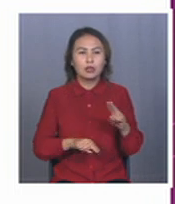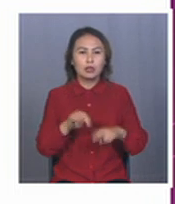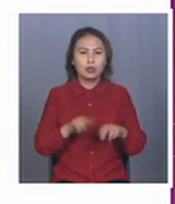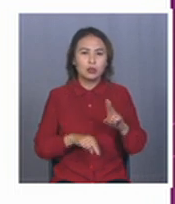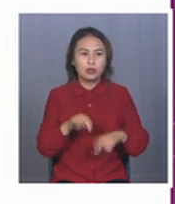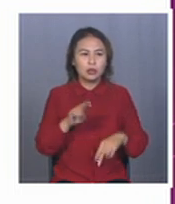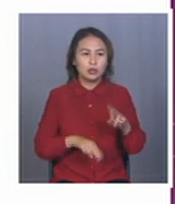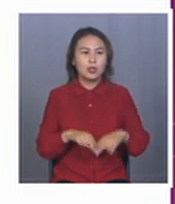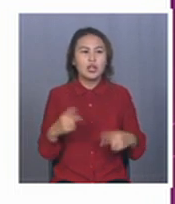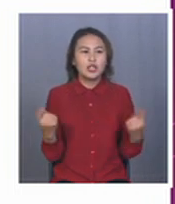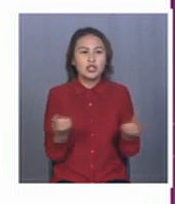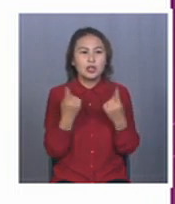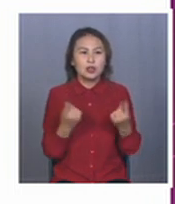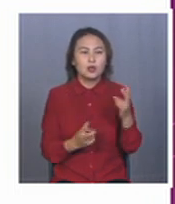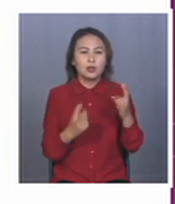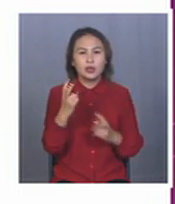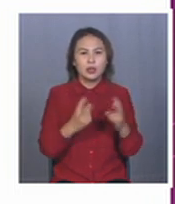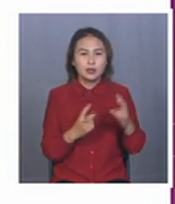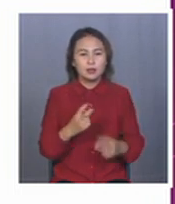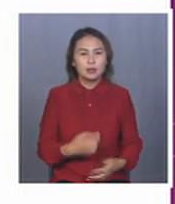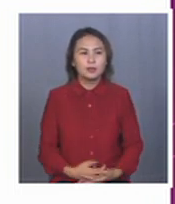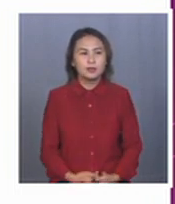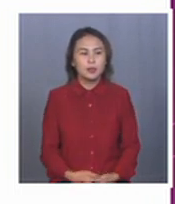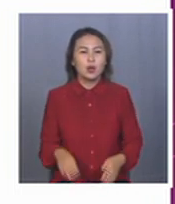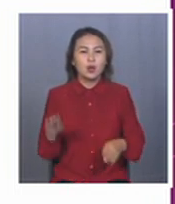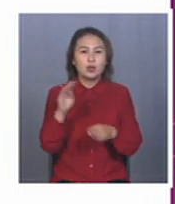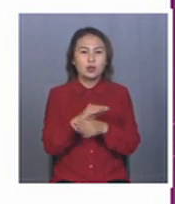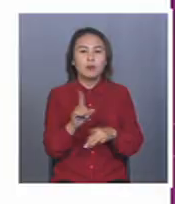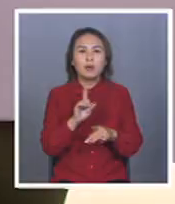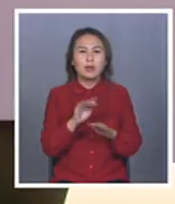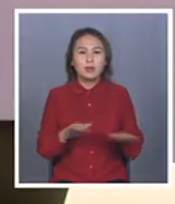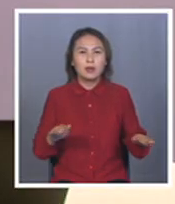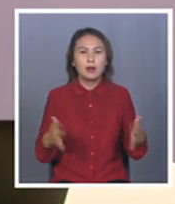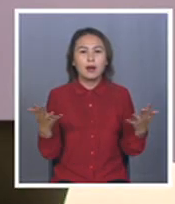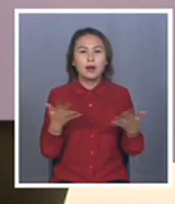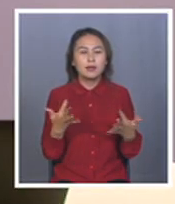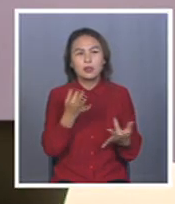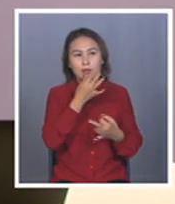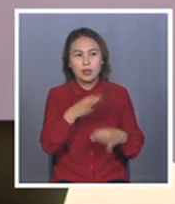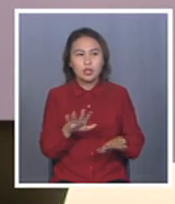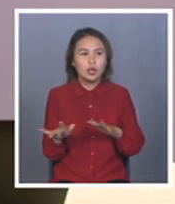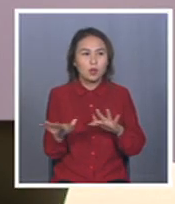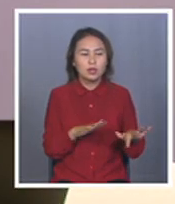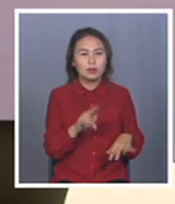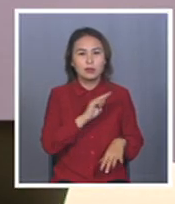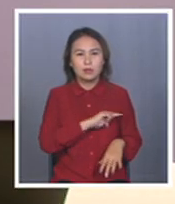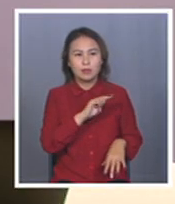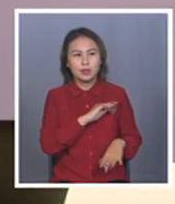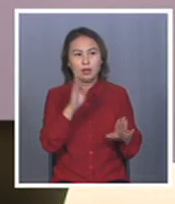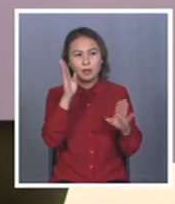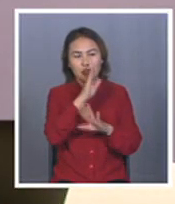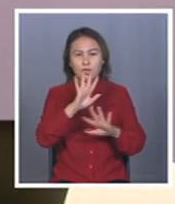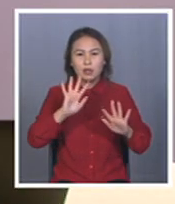жеңіл өнеркәсіптері жүзеге асырылады. Сонымен балалар, қандай да бір шаруашылық қызметті ұйымдастыру